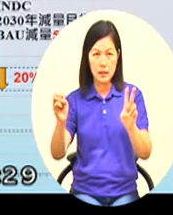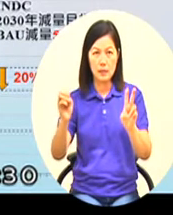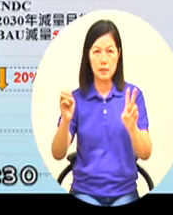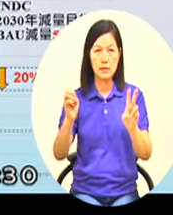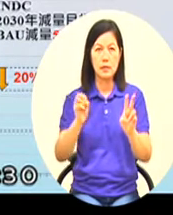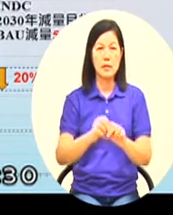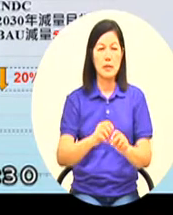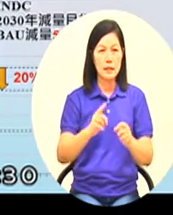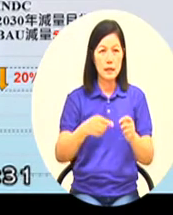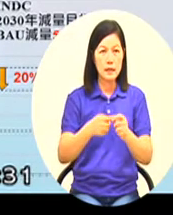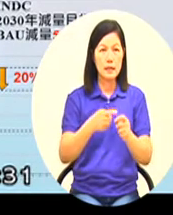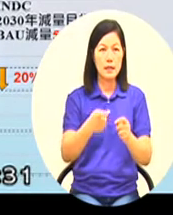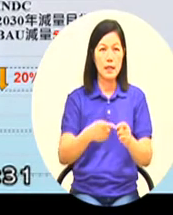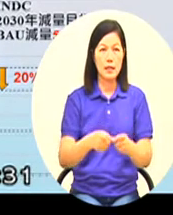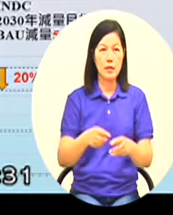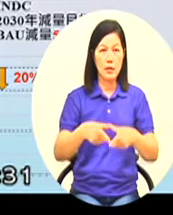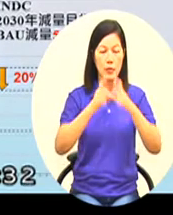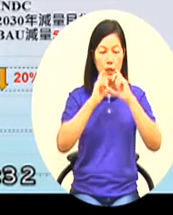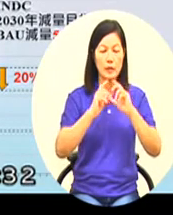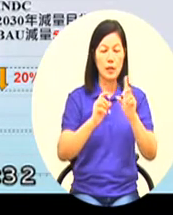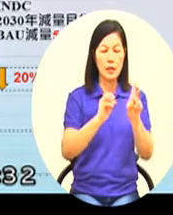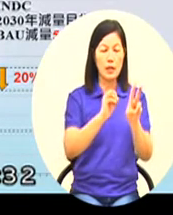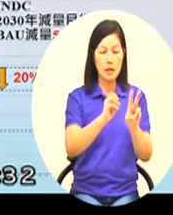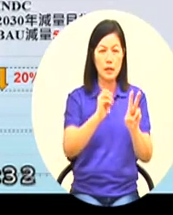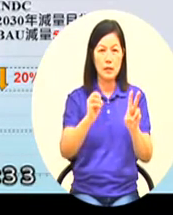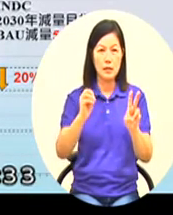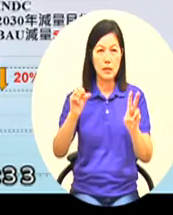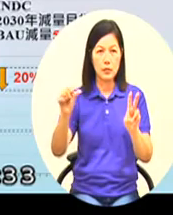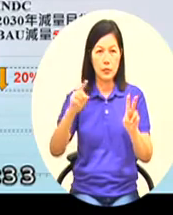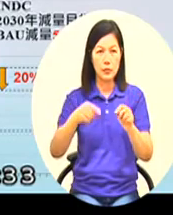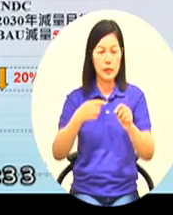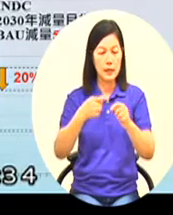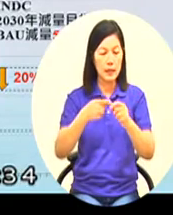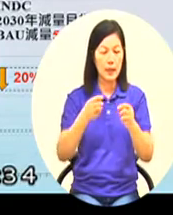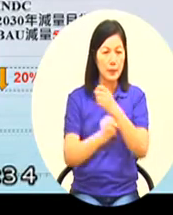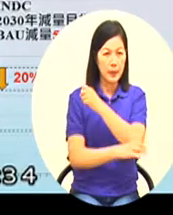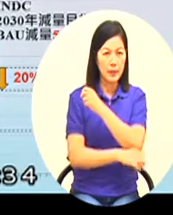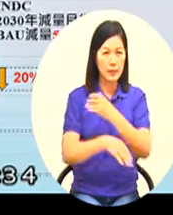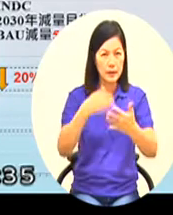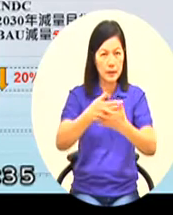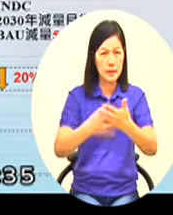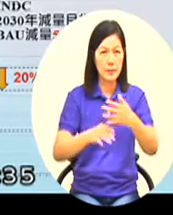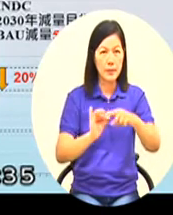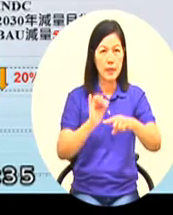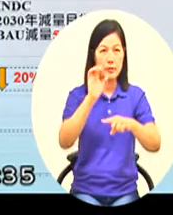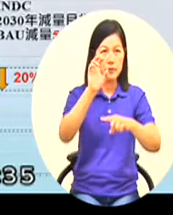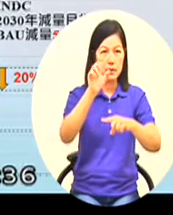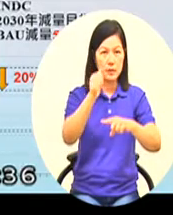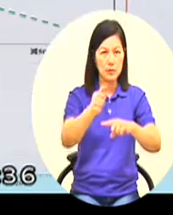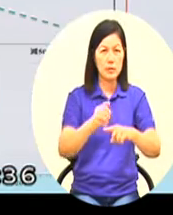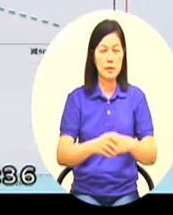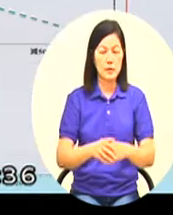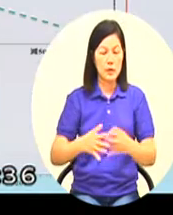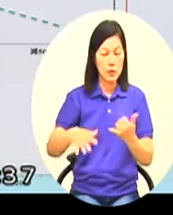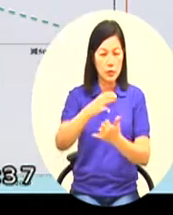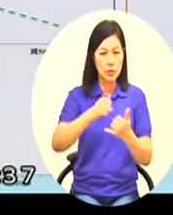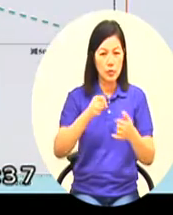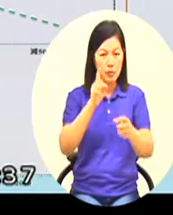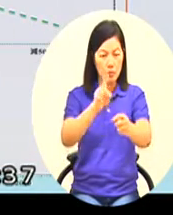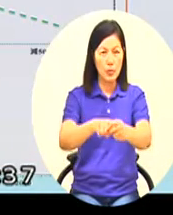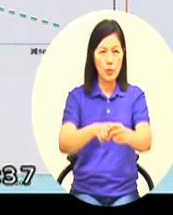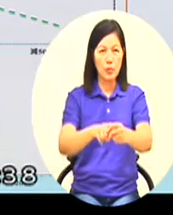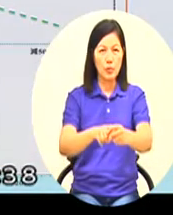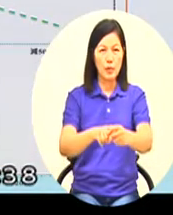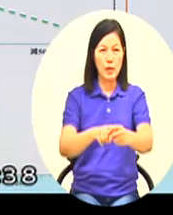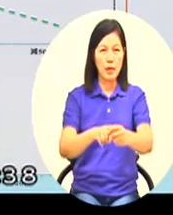2020年能够回到2005年排放量再减20%，这个跟全国的一个目标来讲是比全